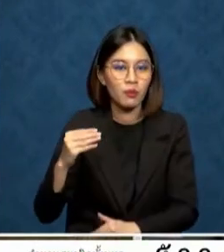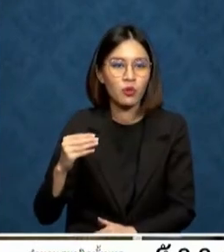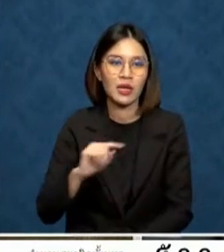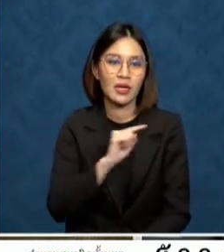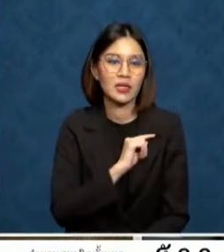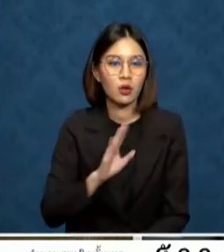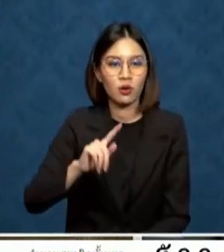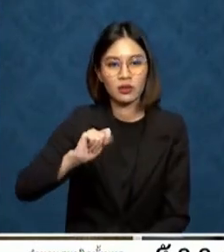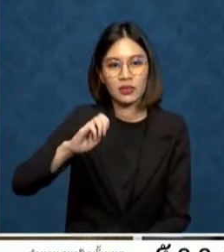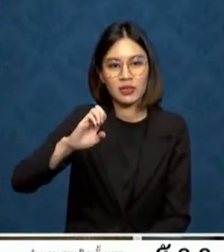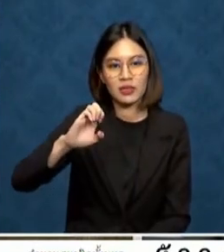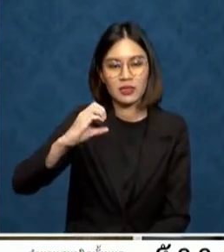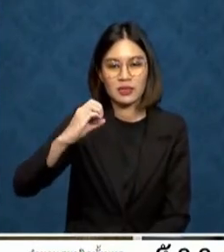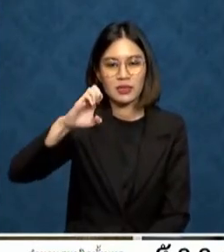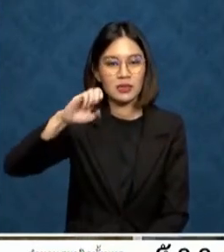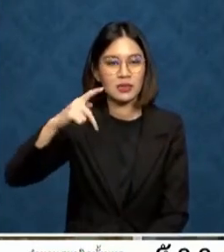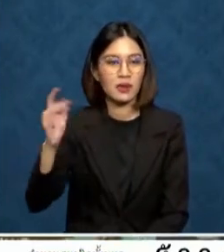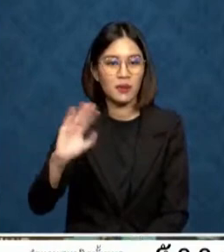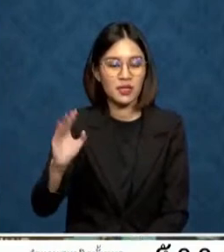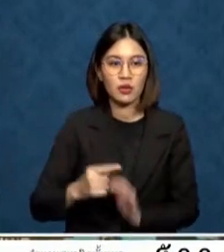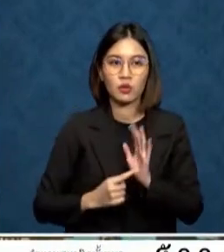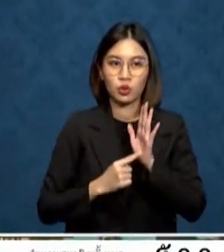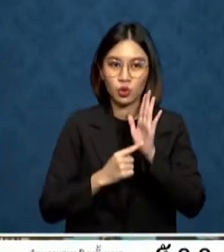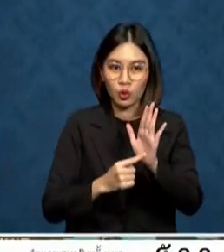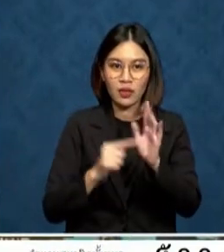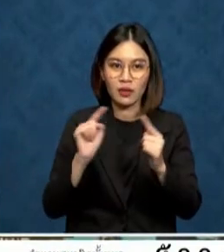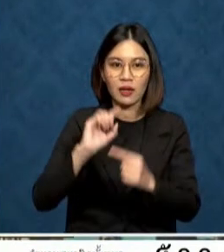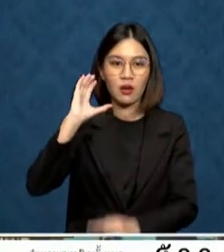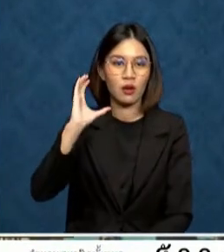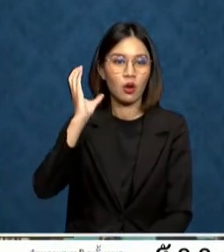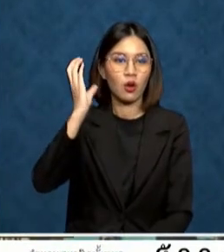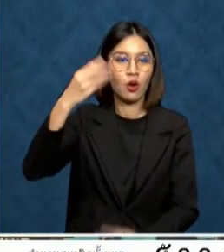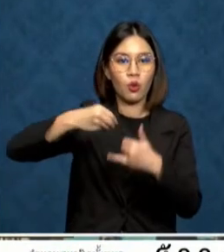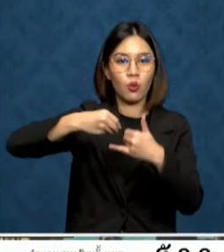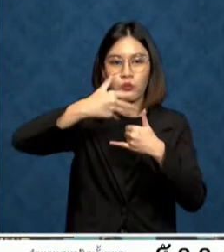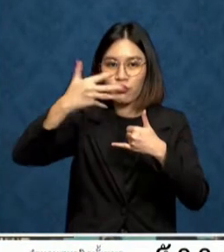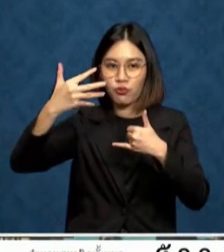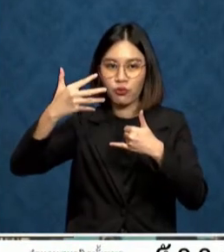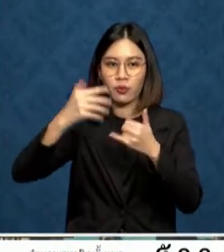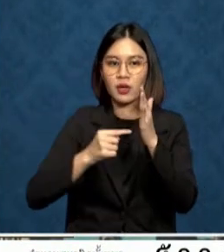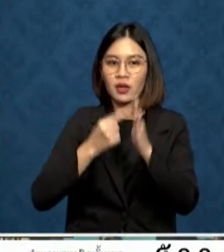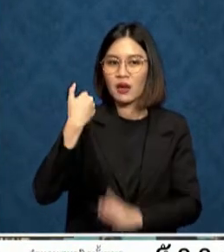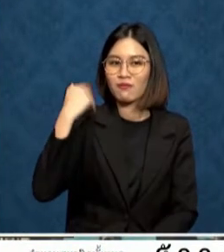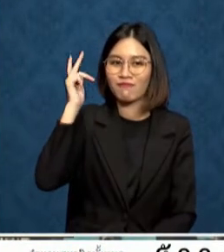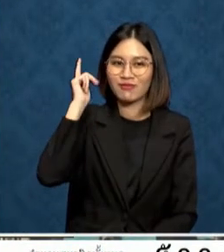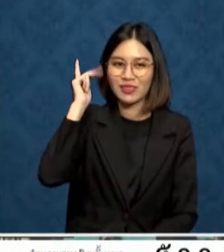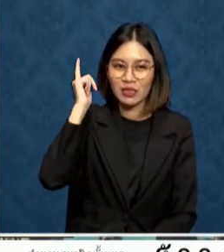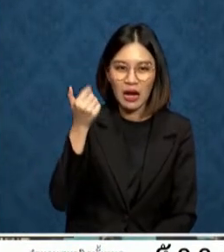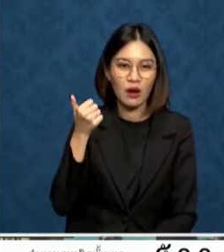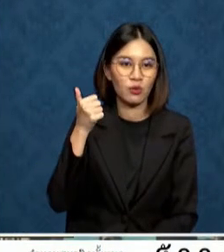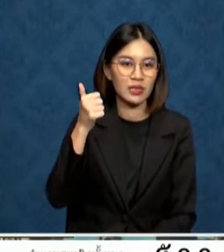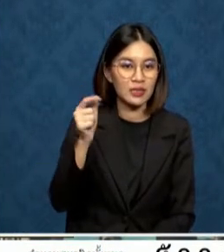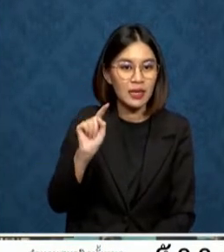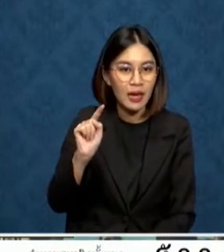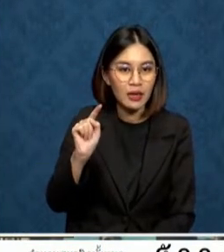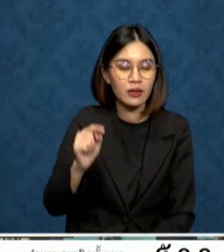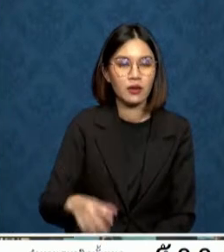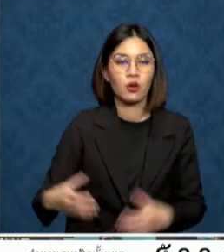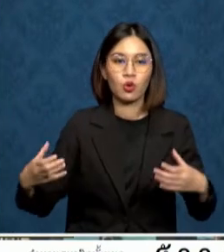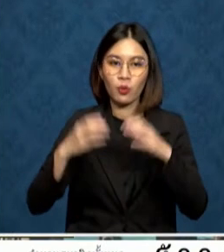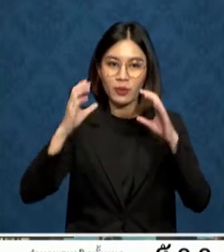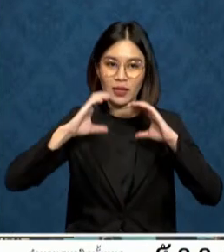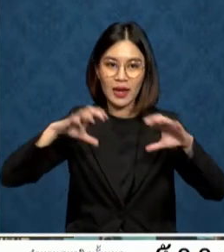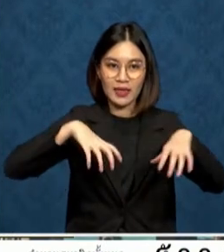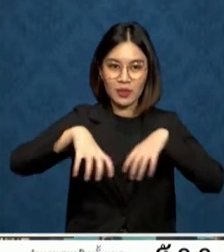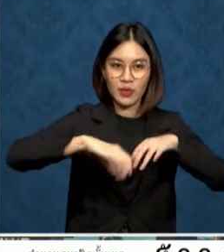ยกตัวอย่างให้ท่านได้เห็นภาพนะครับอย่างงาน World primนะครับตอนแรกมีข่าวนะครับรัฐบาลอยากจะ